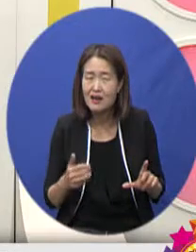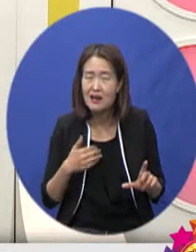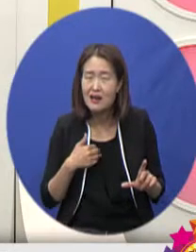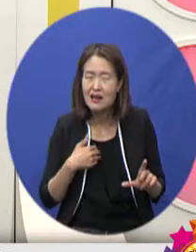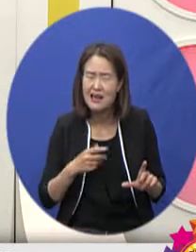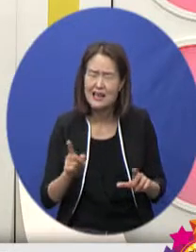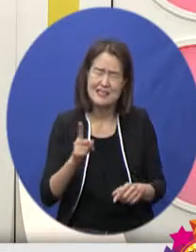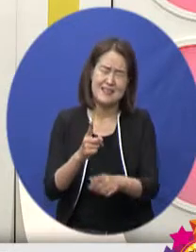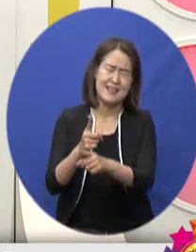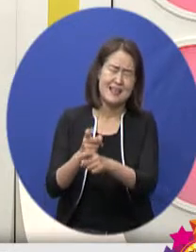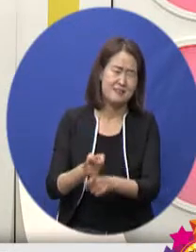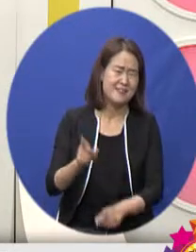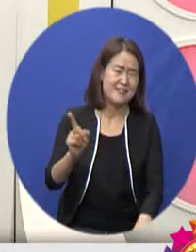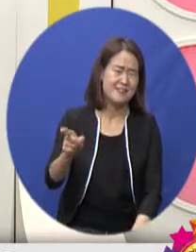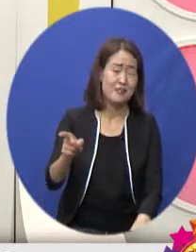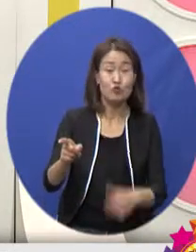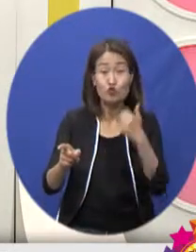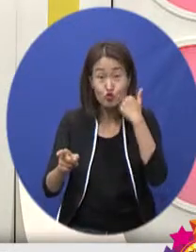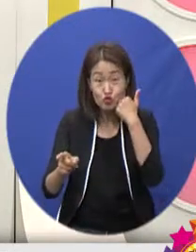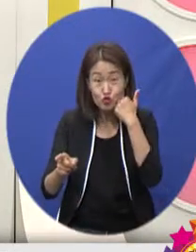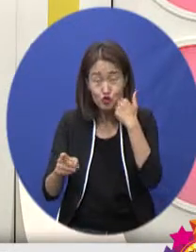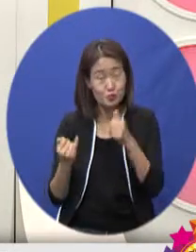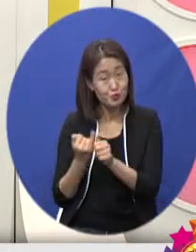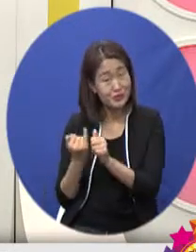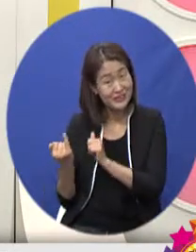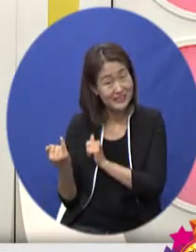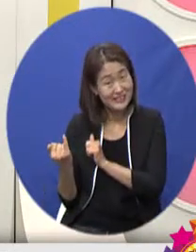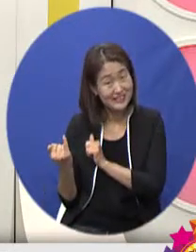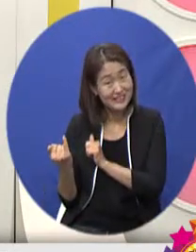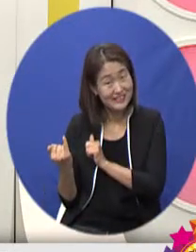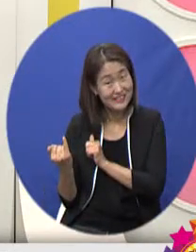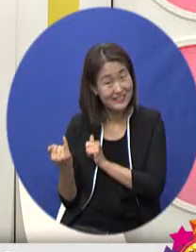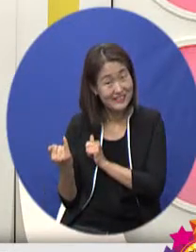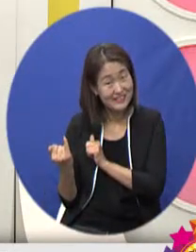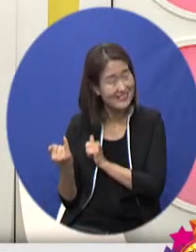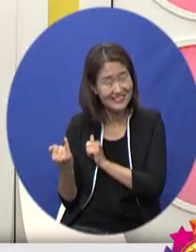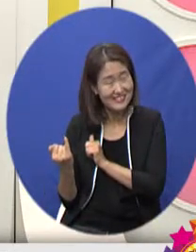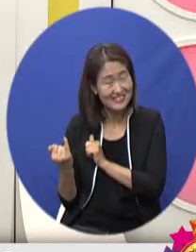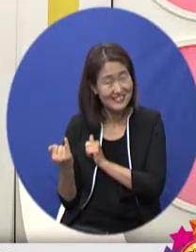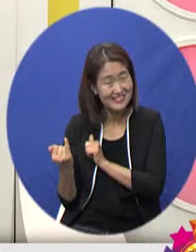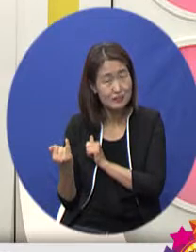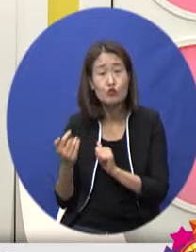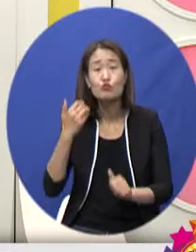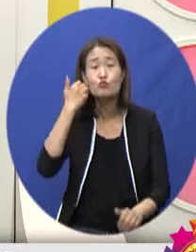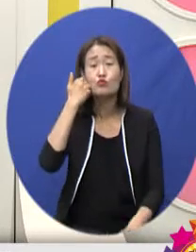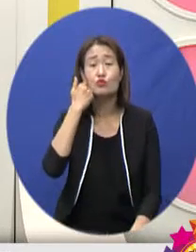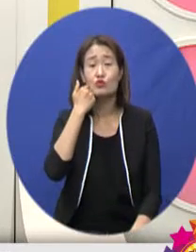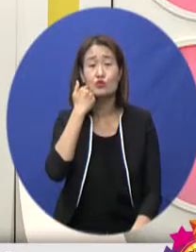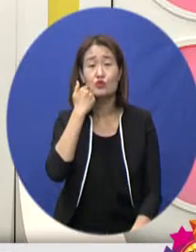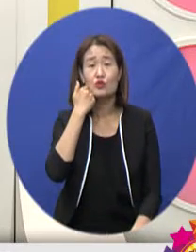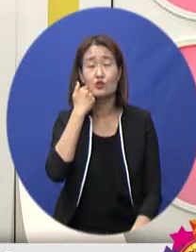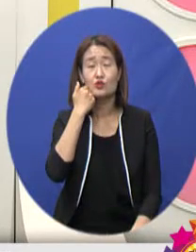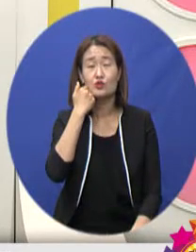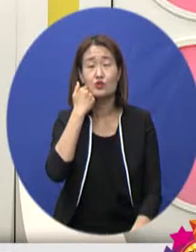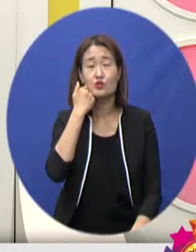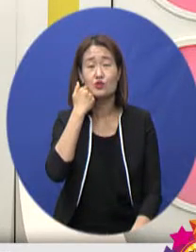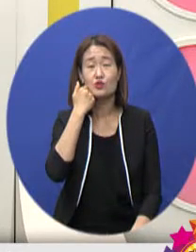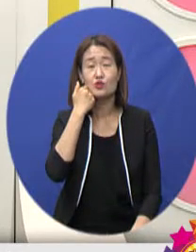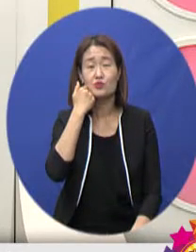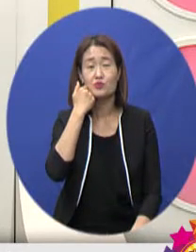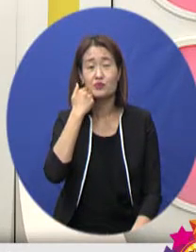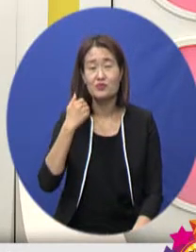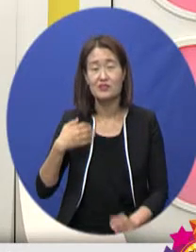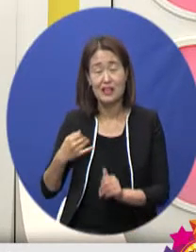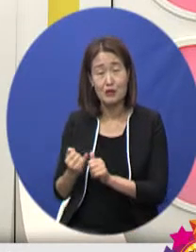이 왼수라고 칭하는 사람이 누가 있어요? 한 입을 덮고 자는 사람? 아니요. 그럼요? 그럼요? 네, 한 입을 덮고 사는